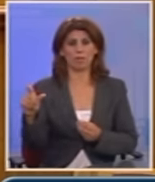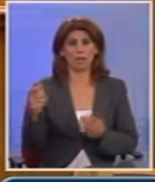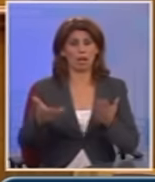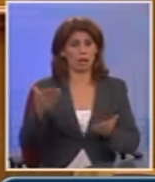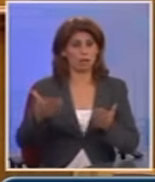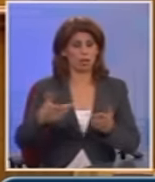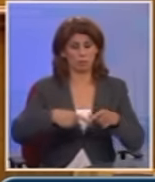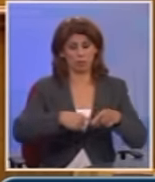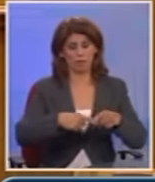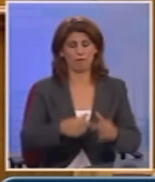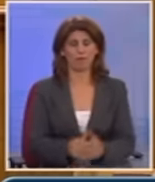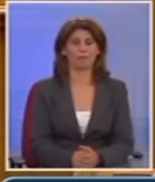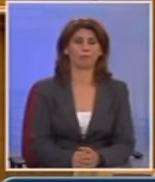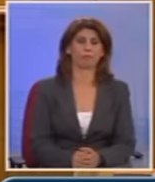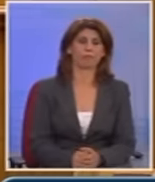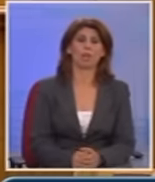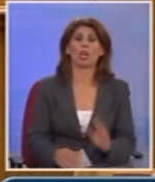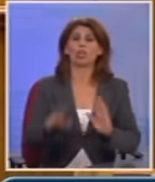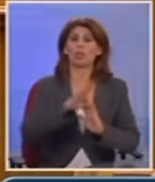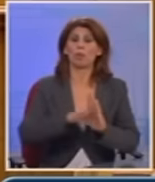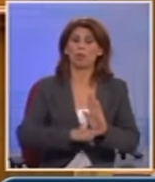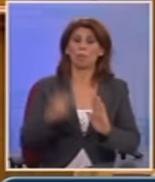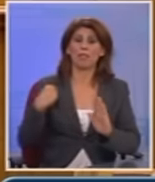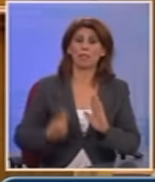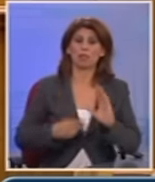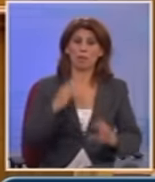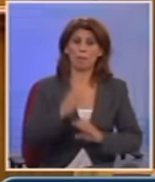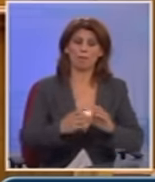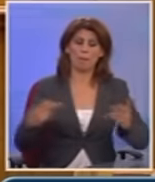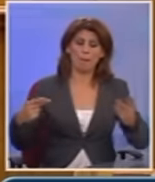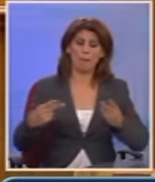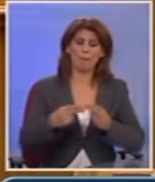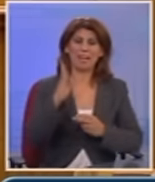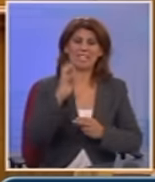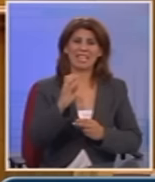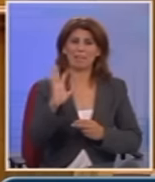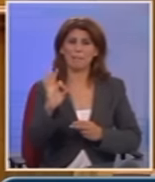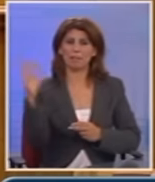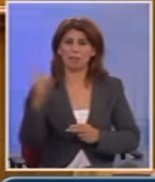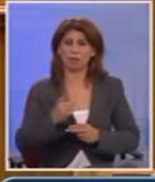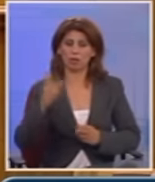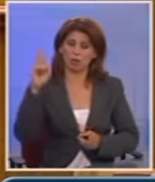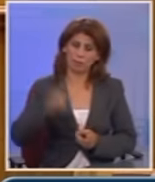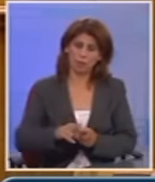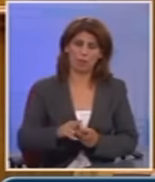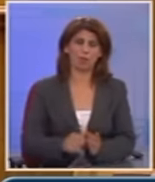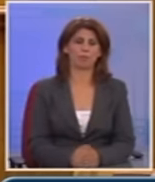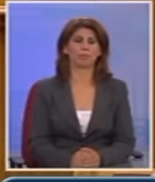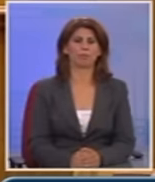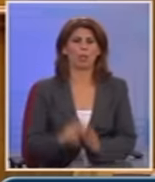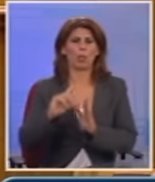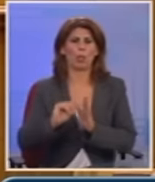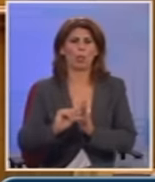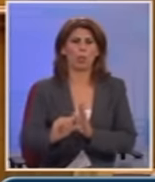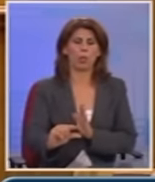του Δεκεμβρίου. Το πρόγραμμα δημοσίων επενδύσεων περικόπτεται κατά 40-50%. Η